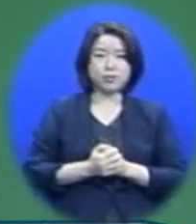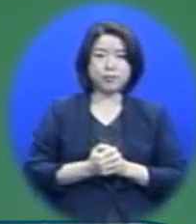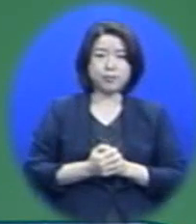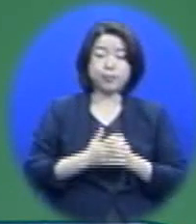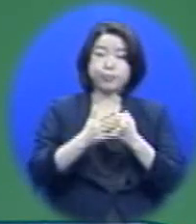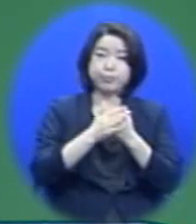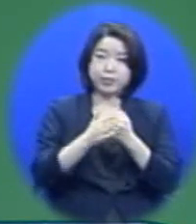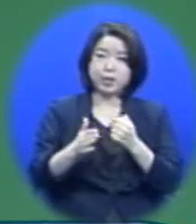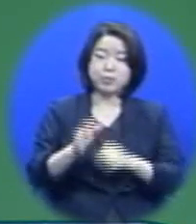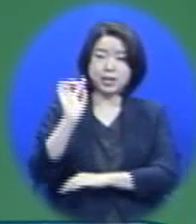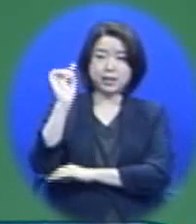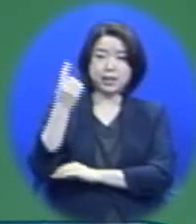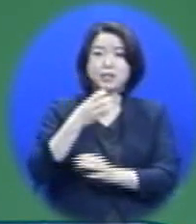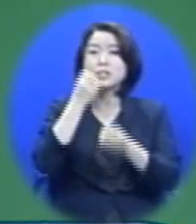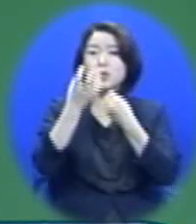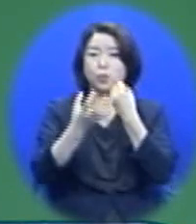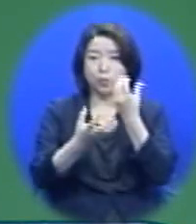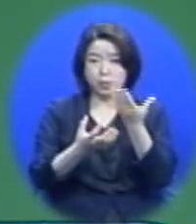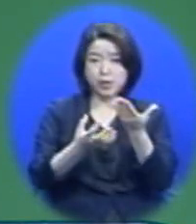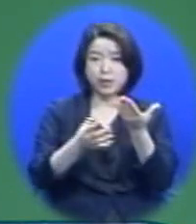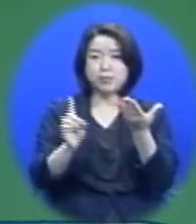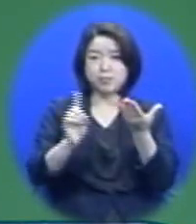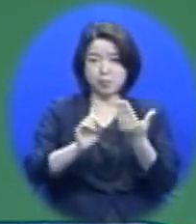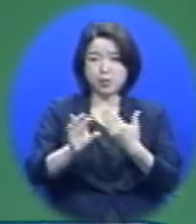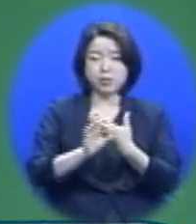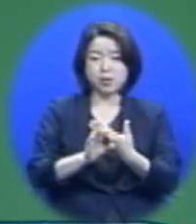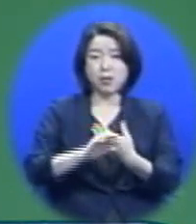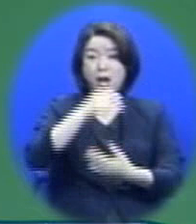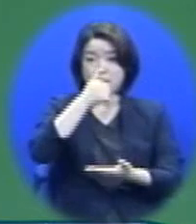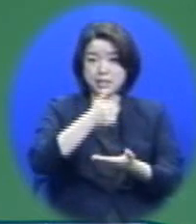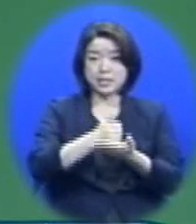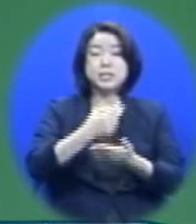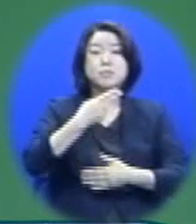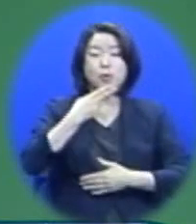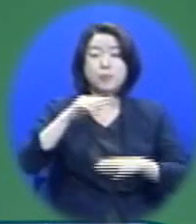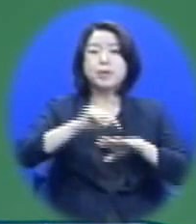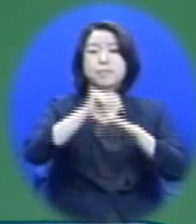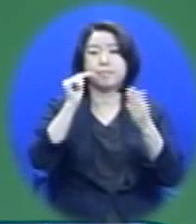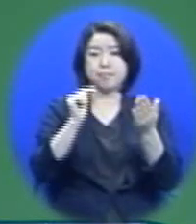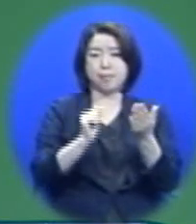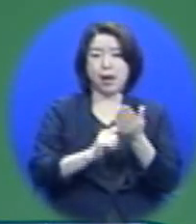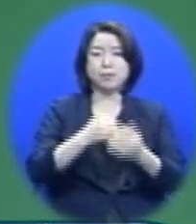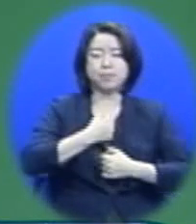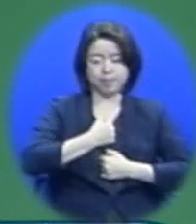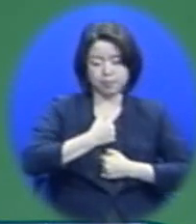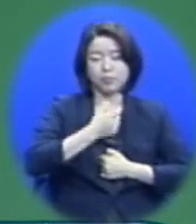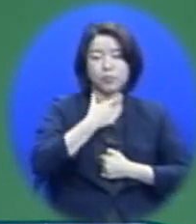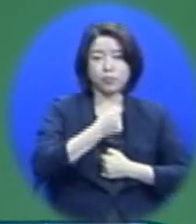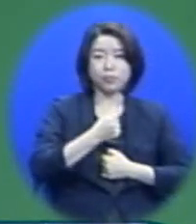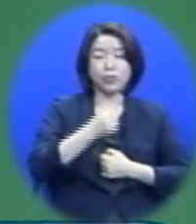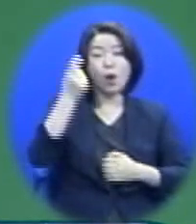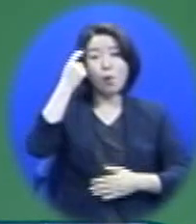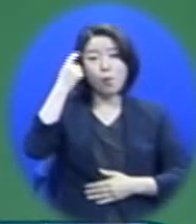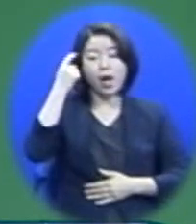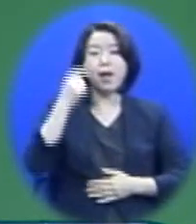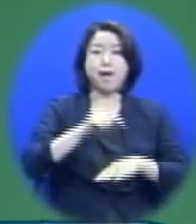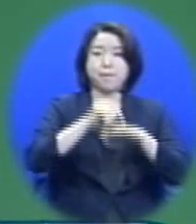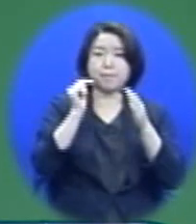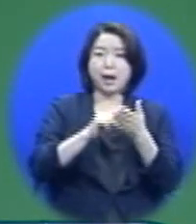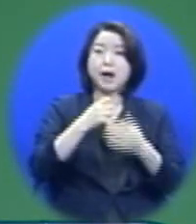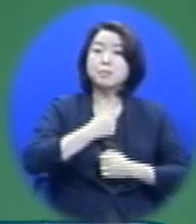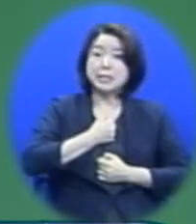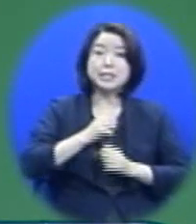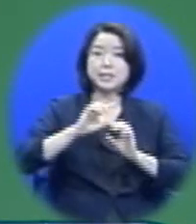그래서 다윗이 고백하기를 흠 없는 마음을 지키려고 한다는. 왜? 마음을 지키지